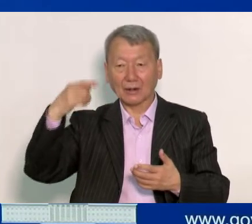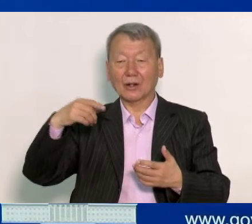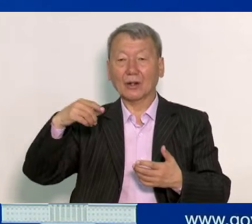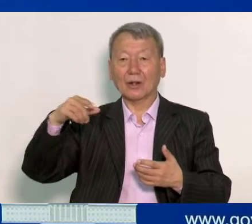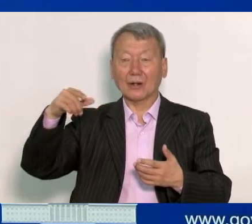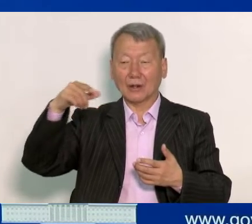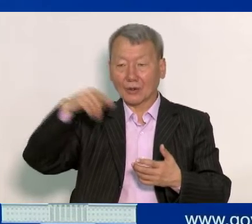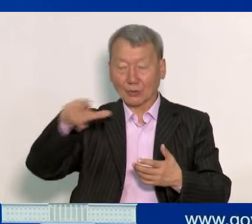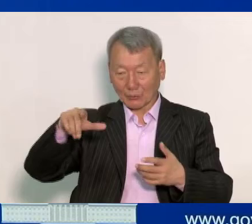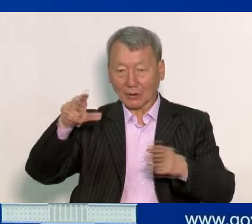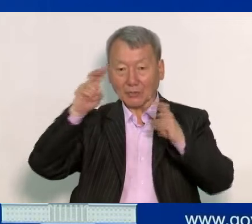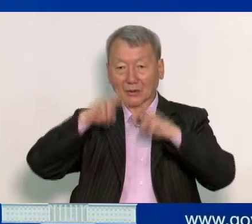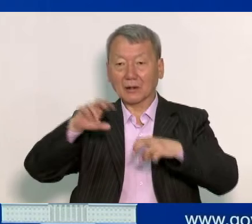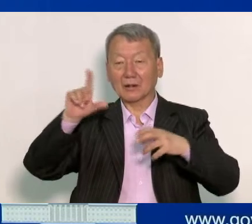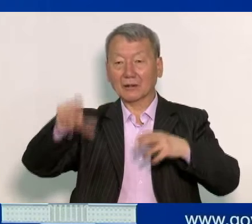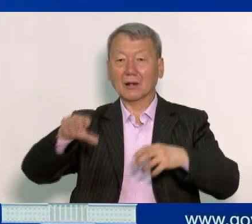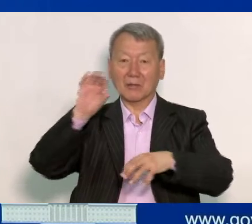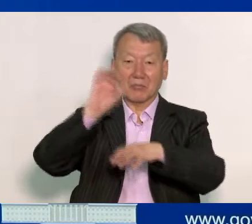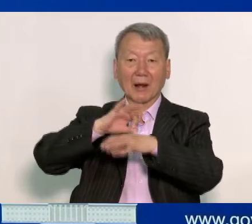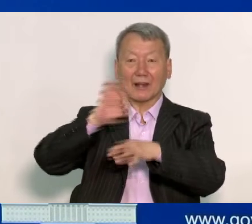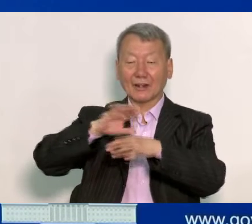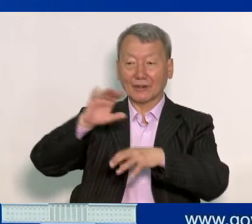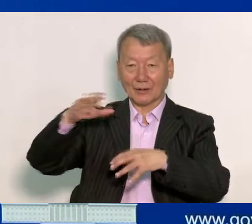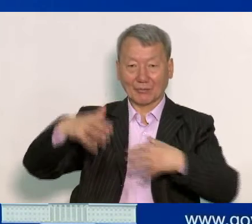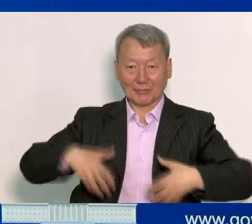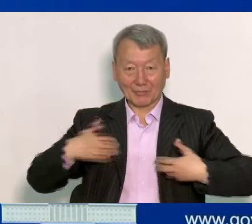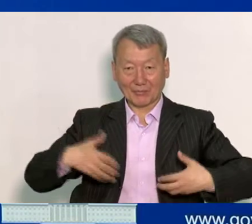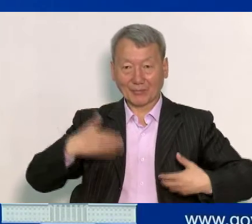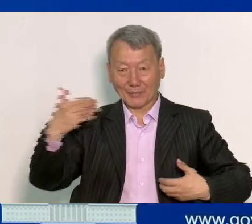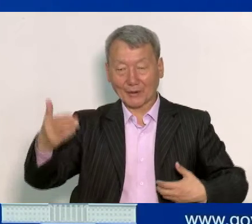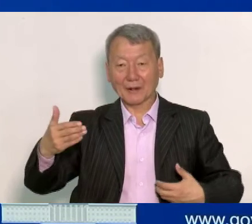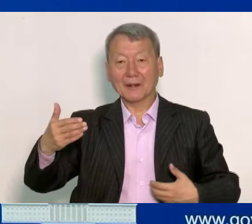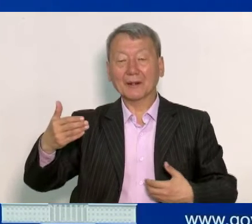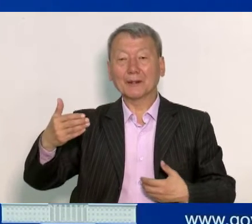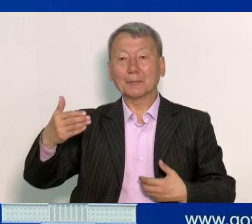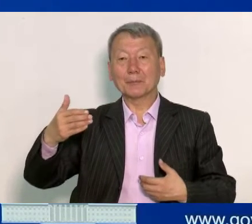чтобы диагностировать болезни животных и чтобы